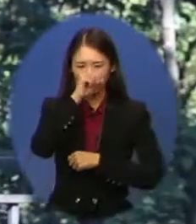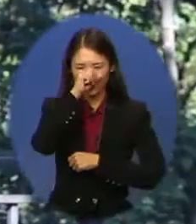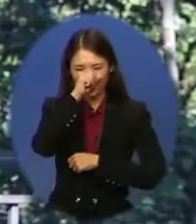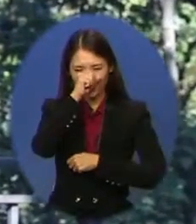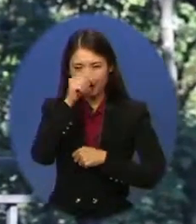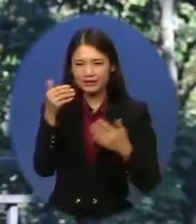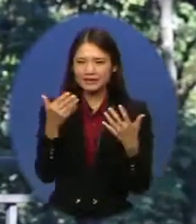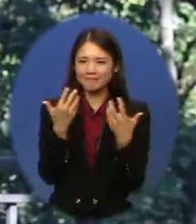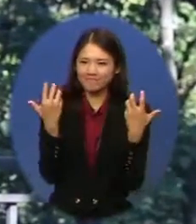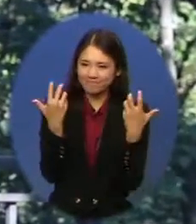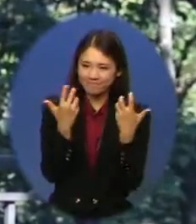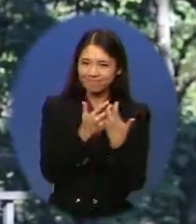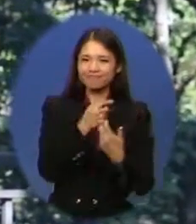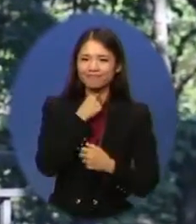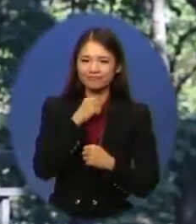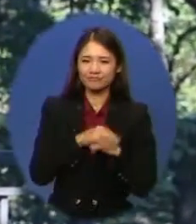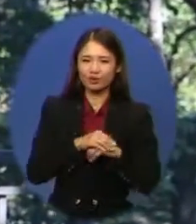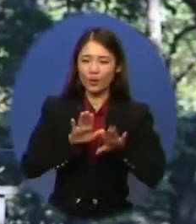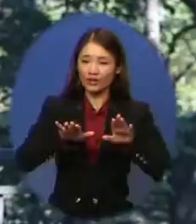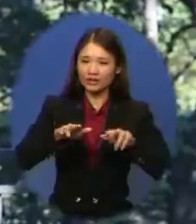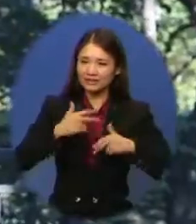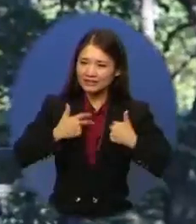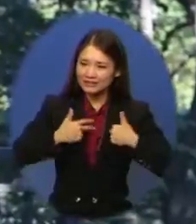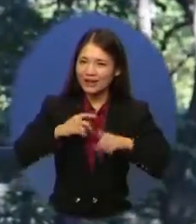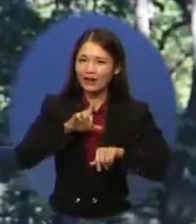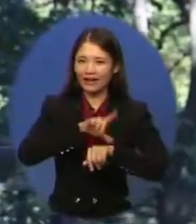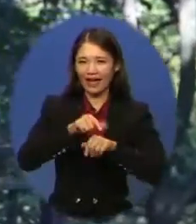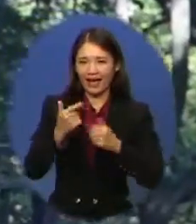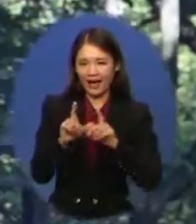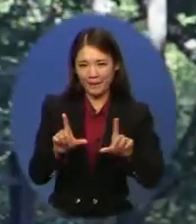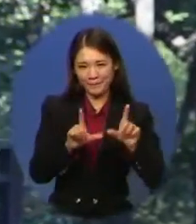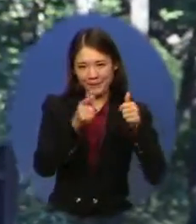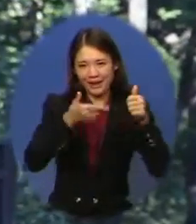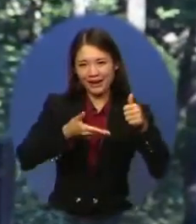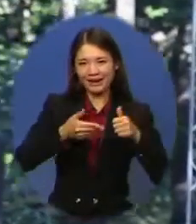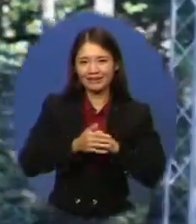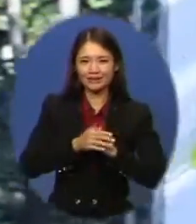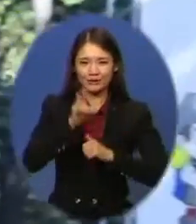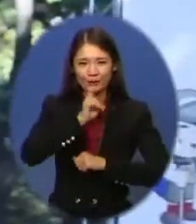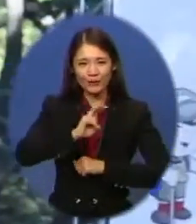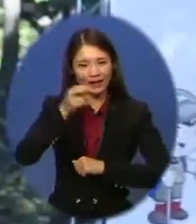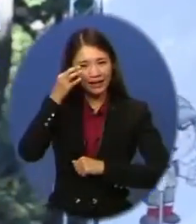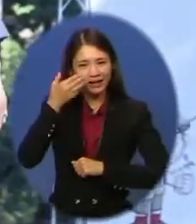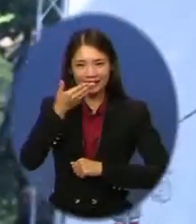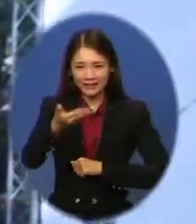가득 하시길 바라고 오늘 즐거운 시간 되시길 바라겠습니다. 예, 노래 들려드릴게요.